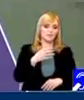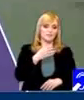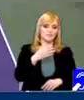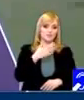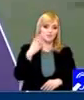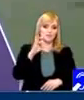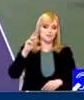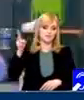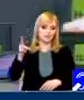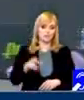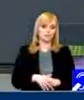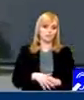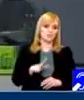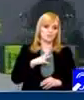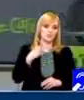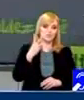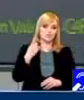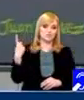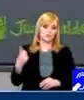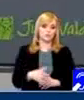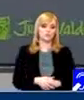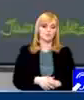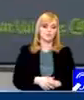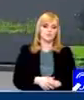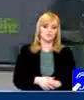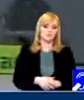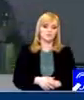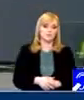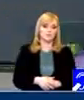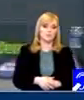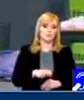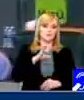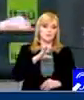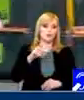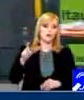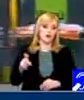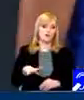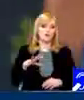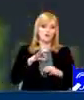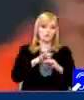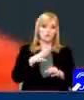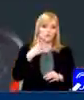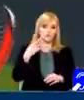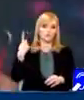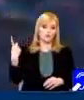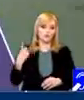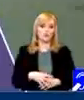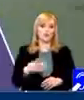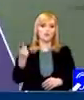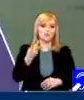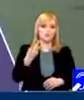3 break-uri cu 6-2. Perechea învingătoare s-a decis în super tie-break. Simona și Irina au condus cu 4-1, dar cele